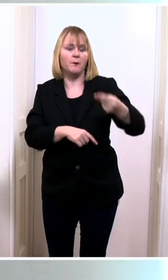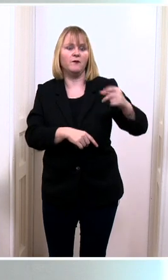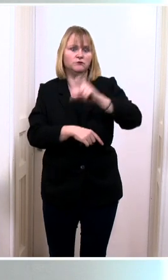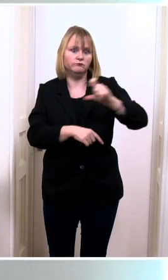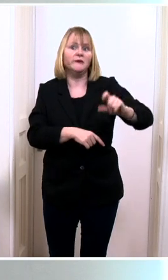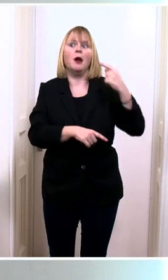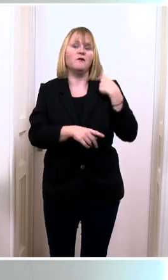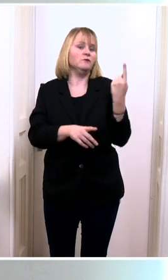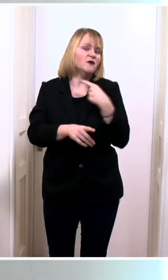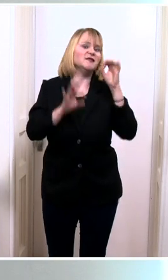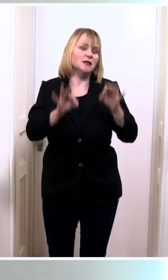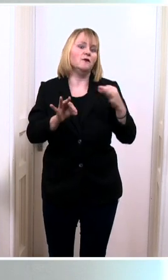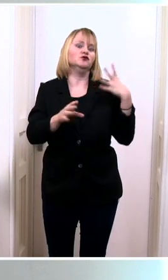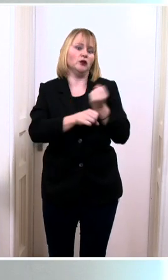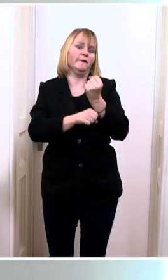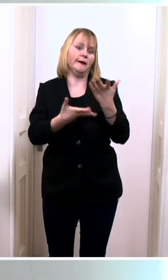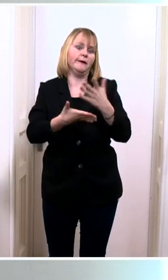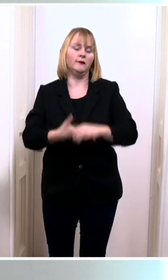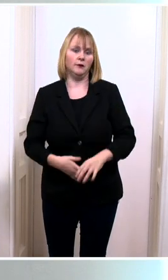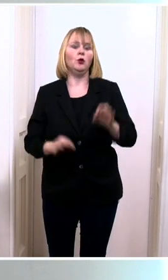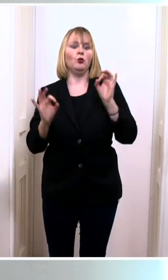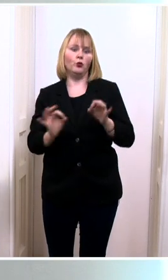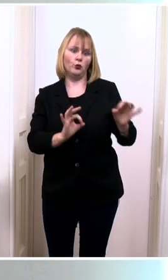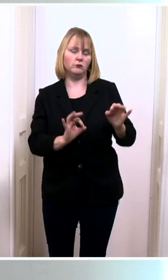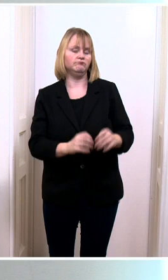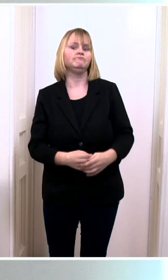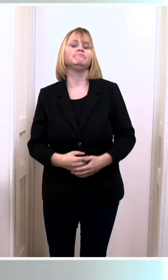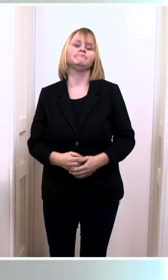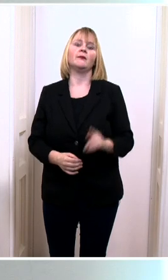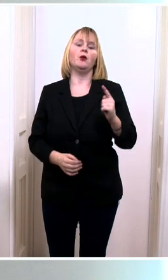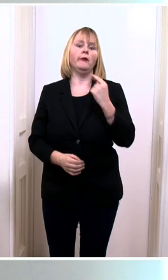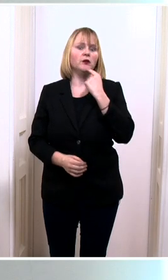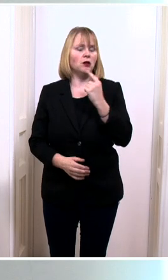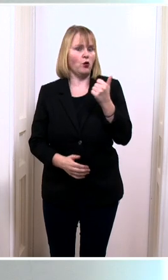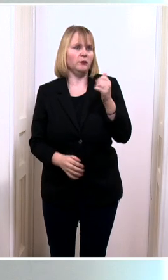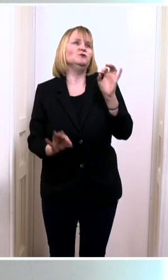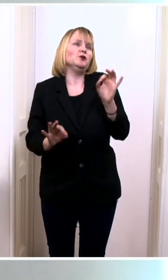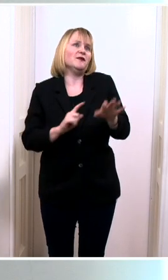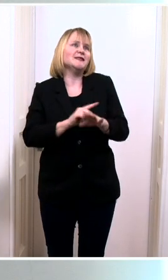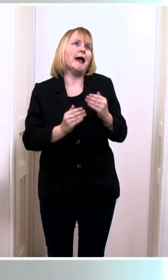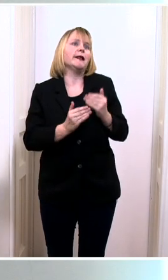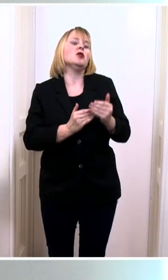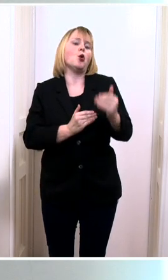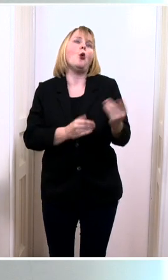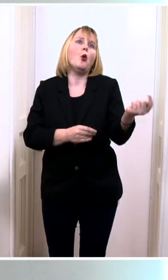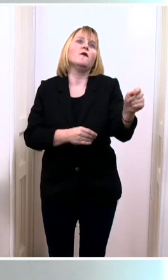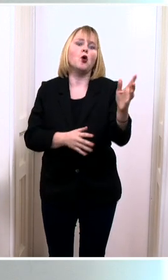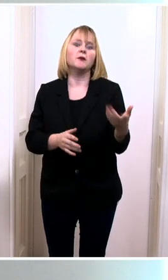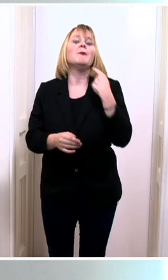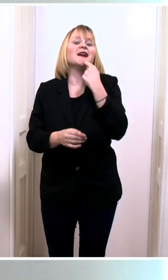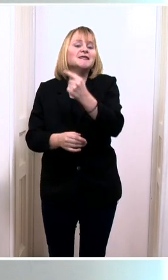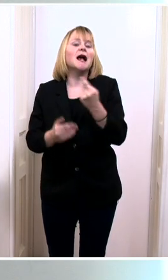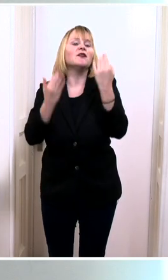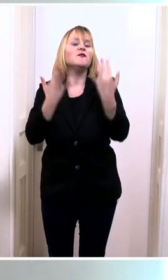das bewältigen können. Und es ist ja noch etwas Zeit, aber kann man schon sagen, wie viele Menschen in